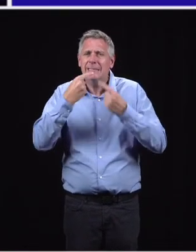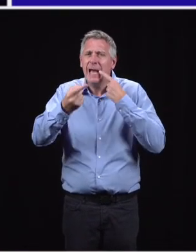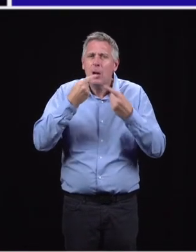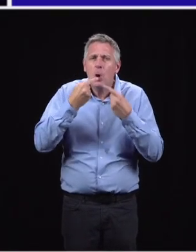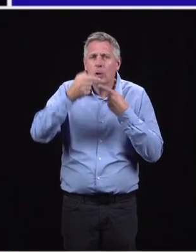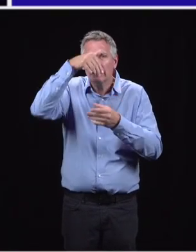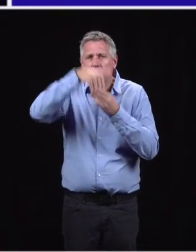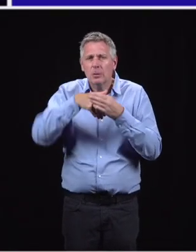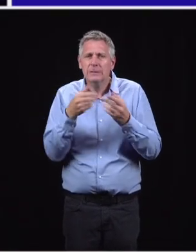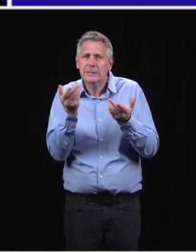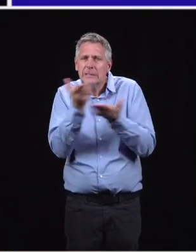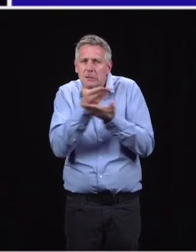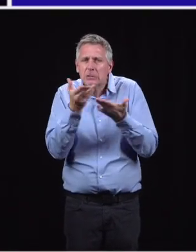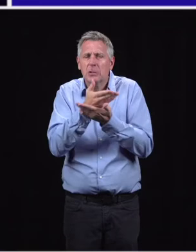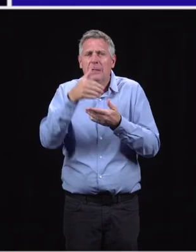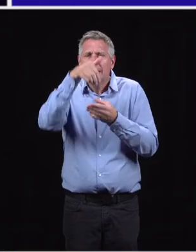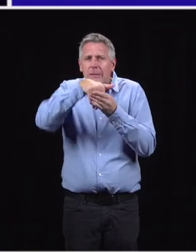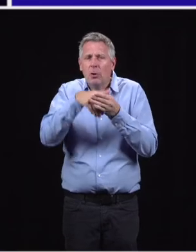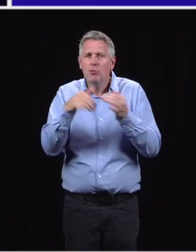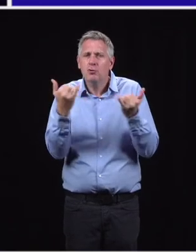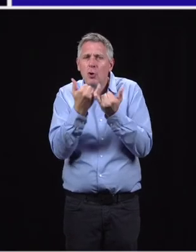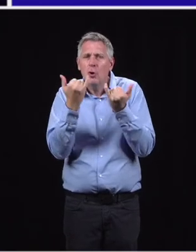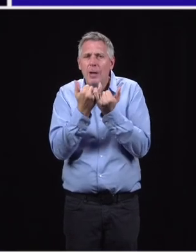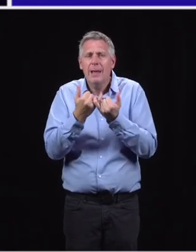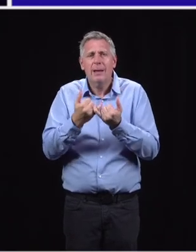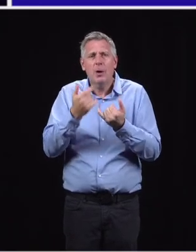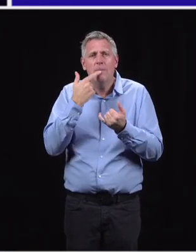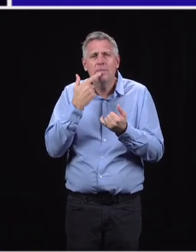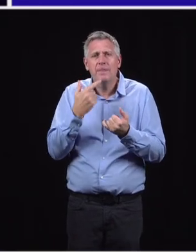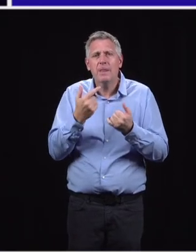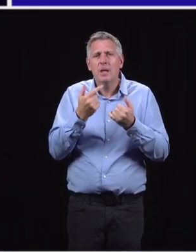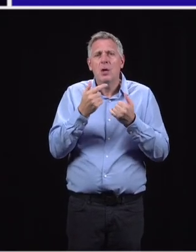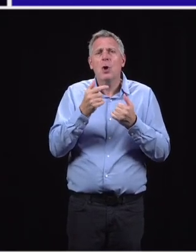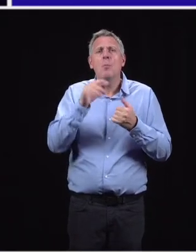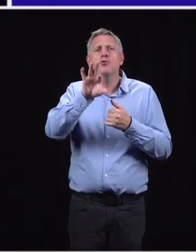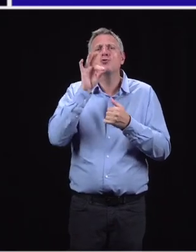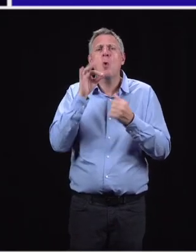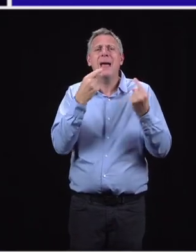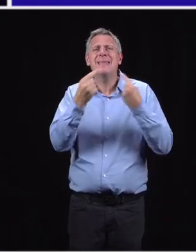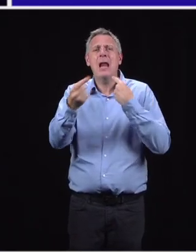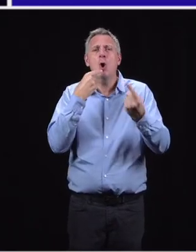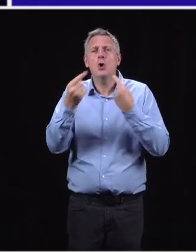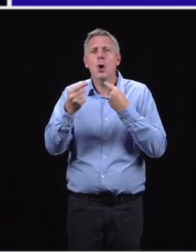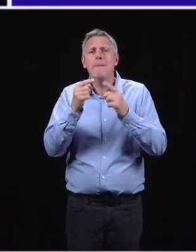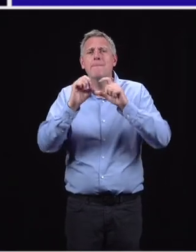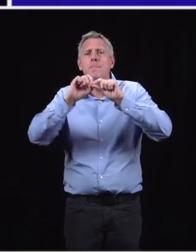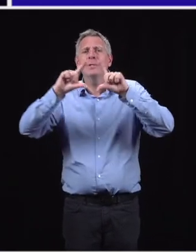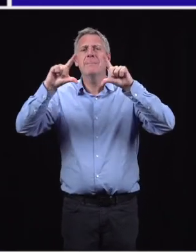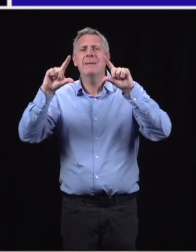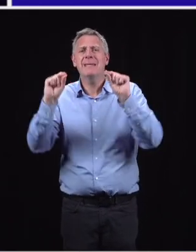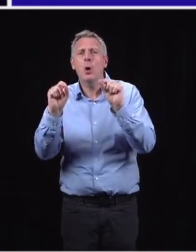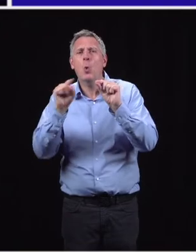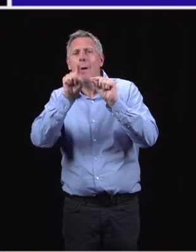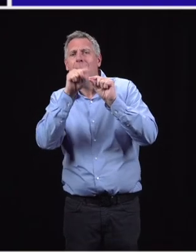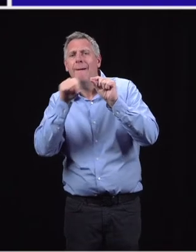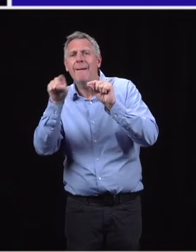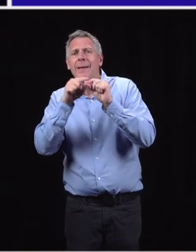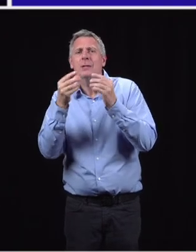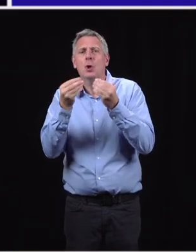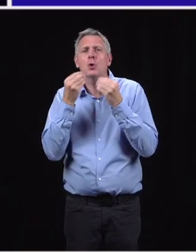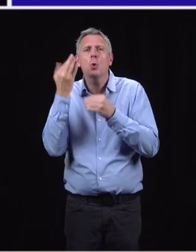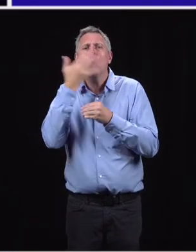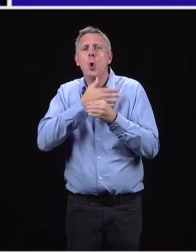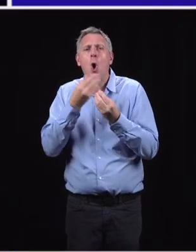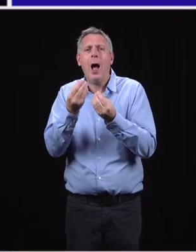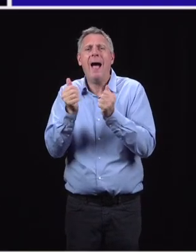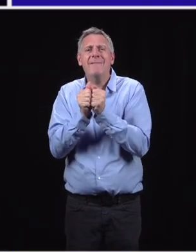premiers jeux que j'ai rencontrés qui avaient un petit médaillon à chaque choix de dialogue qui donnait ce que moi j'appelle une valence émotionnelle donc une couleur une